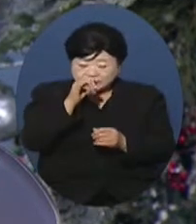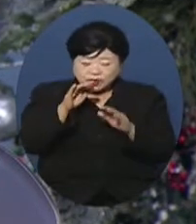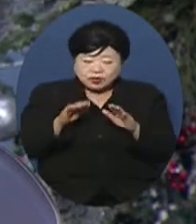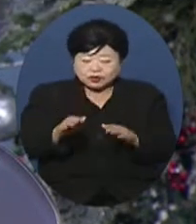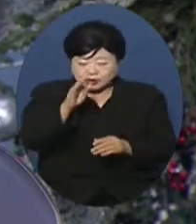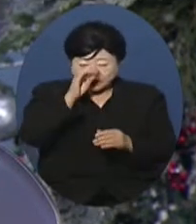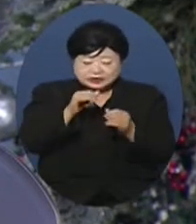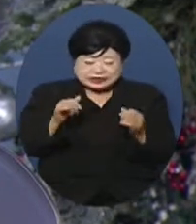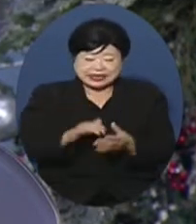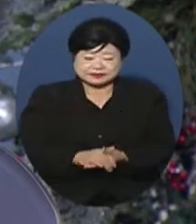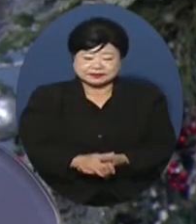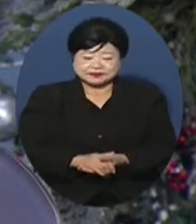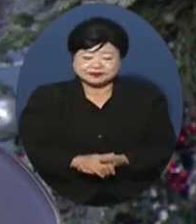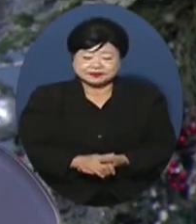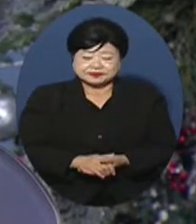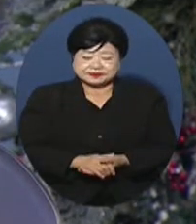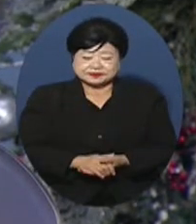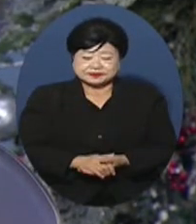사는